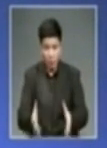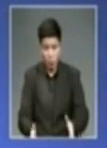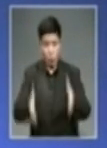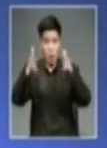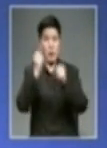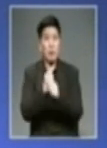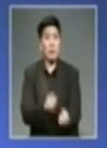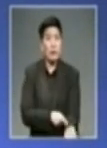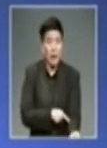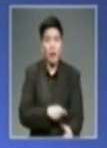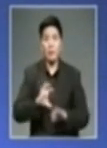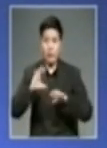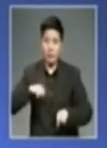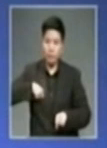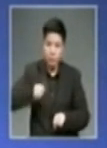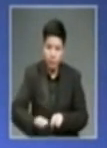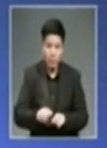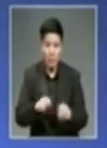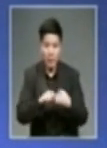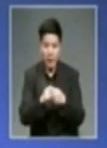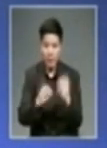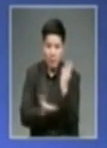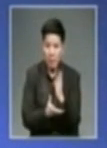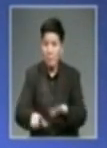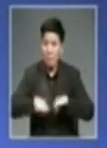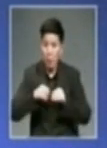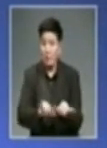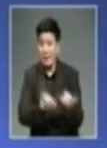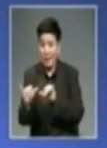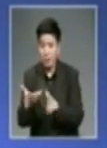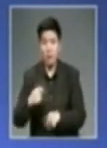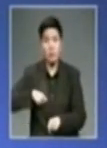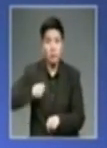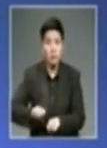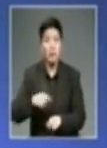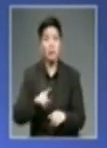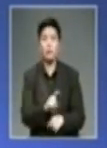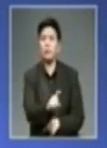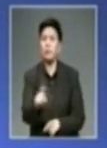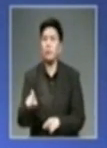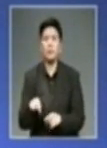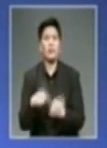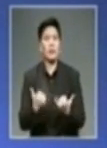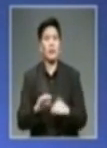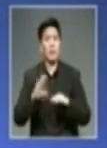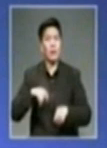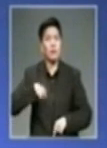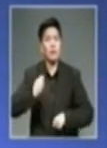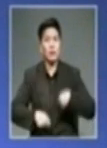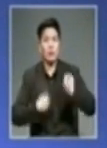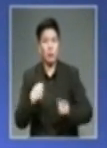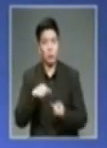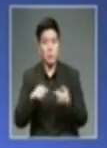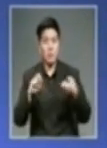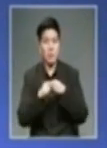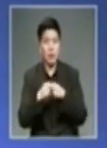ที่ล่าช้าติดขัดจากการบุกรุกไม่ยินยอมนะเหล่านี้มันทำให้ทำอะไรไม่ได้เลยนะเมื่อทำไม่ได้มันก็มีปัญหาเรื่อง